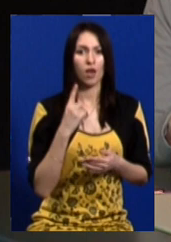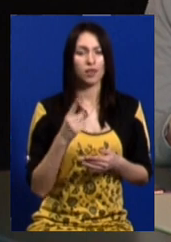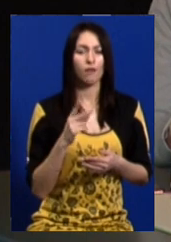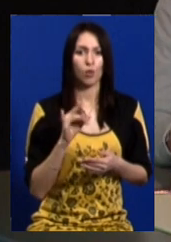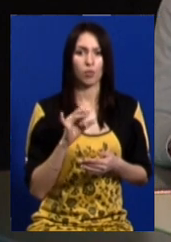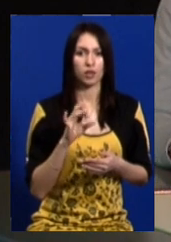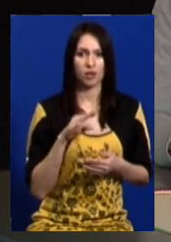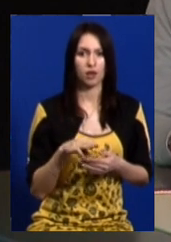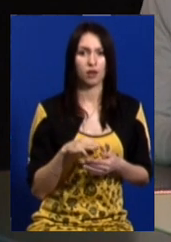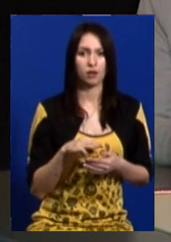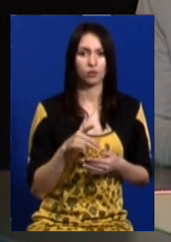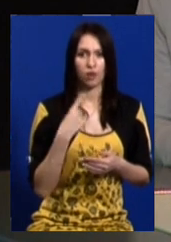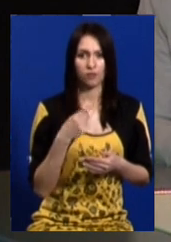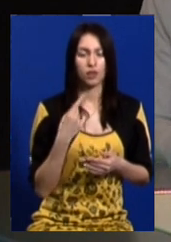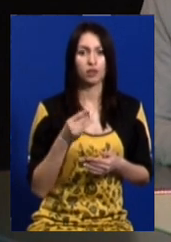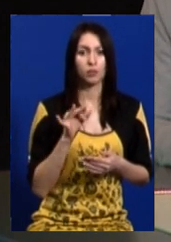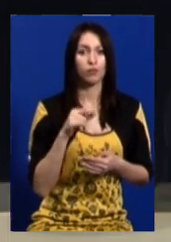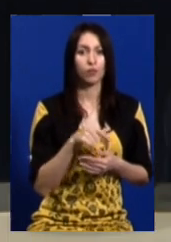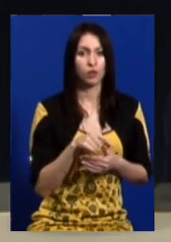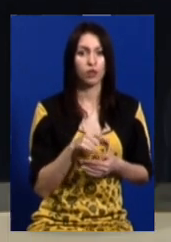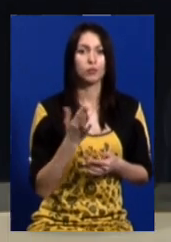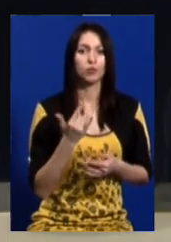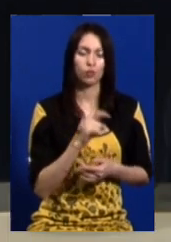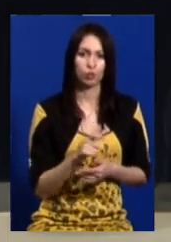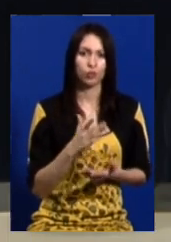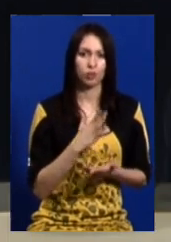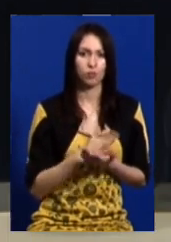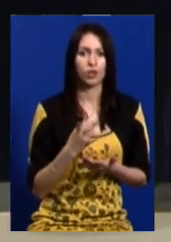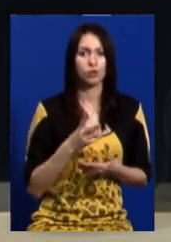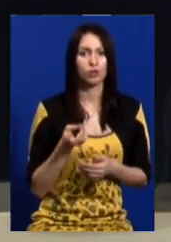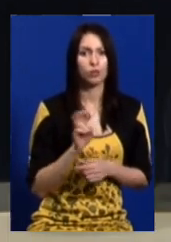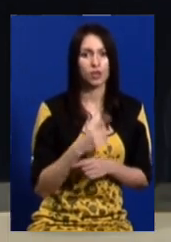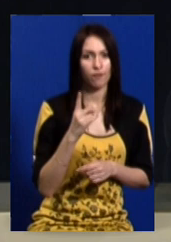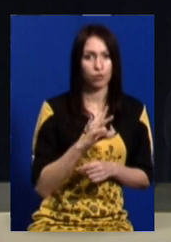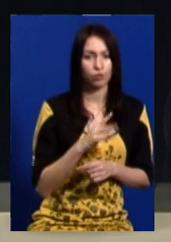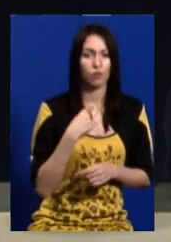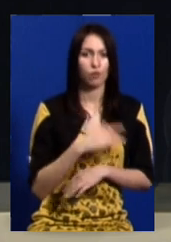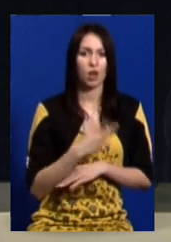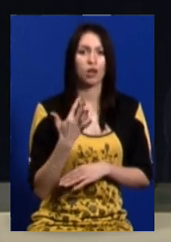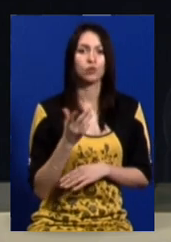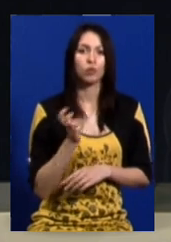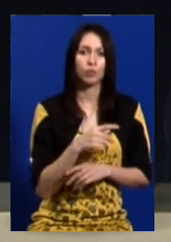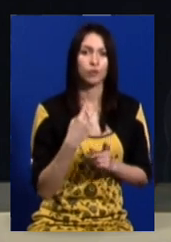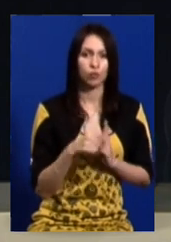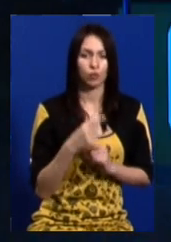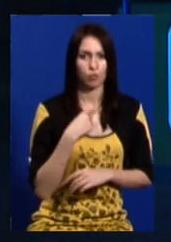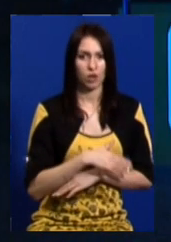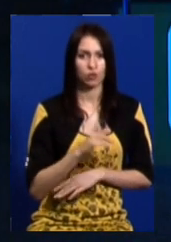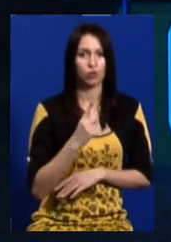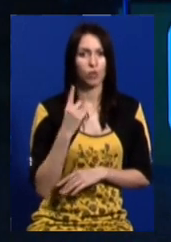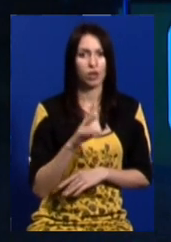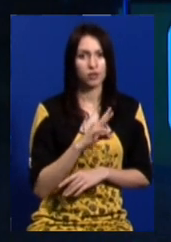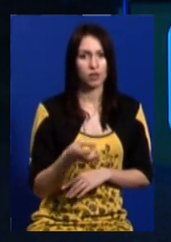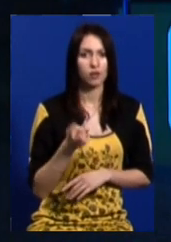патріархату, по-старому ми говоримо, ось там скільки людей мають прийти в одну церкву проголосувати, а скільки в іншу проголосувати, щоб там одна церква